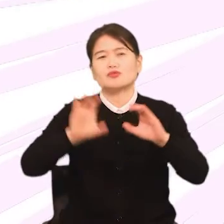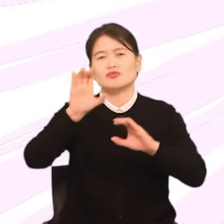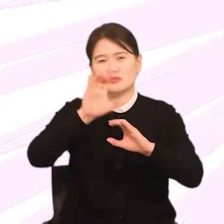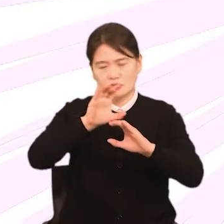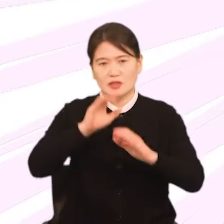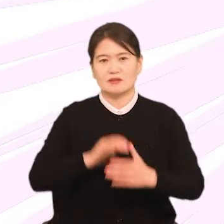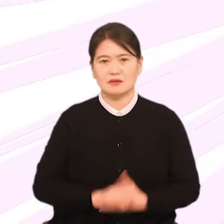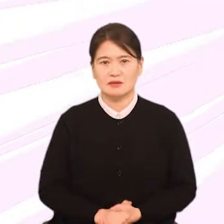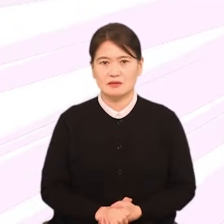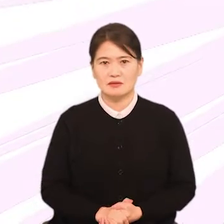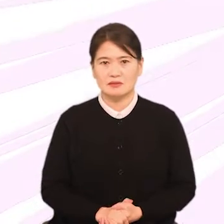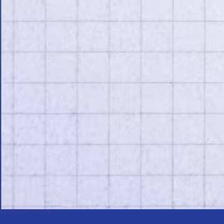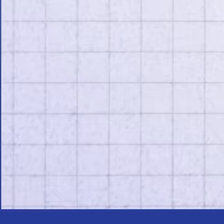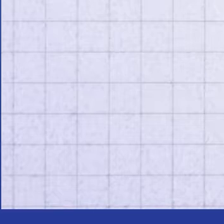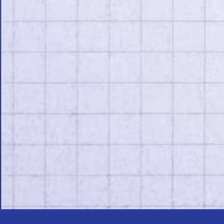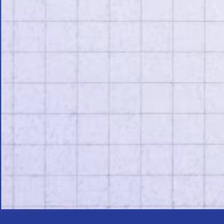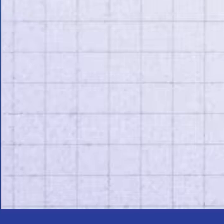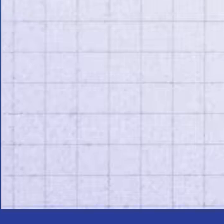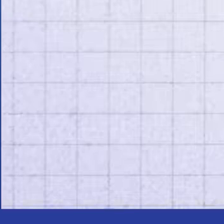더 추가됐다고 합니다.